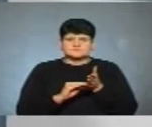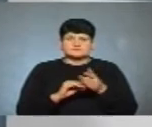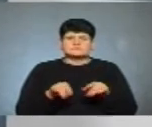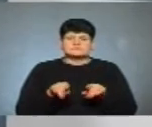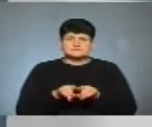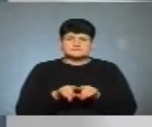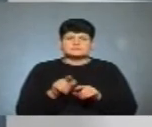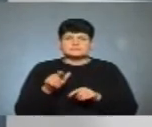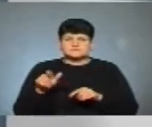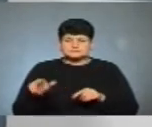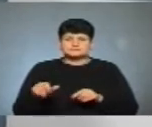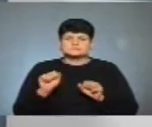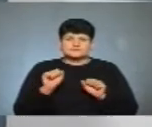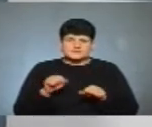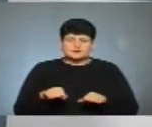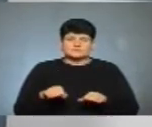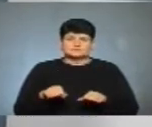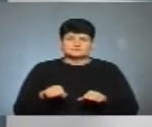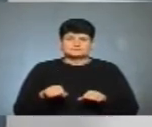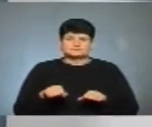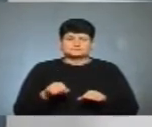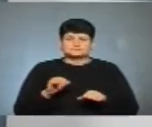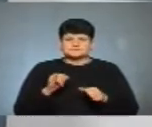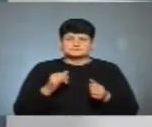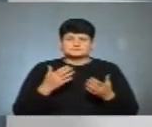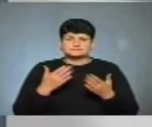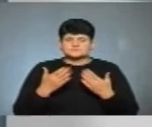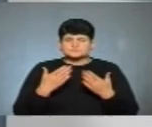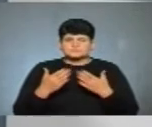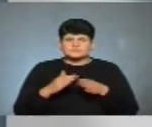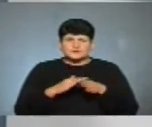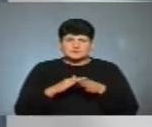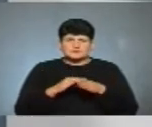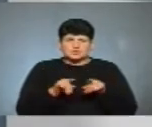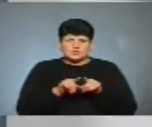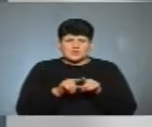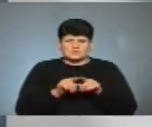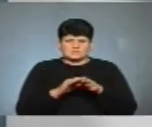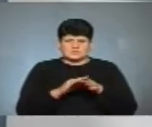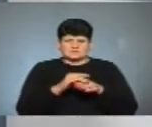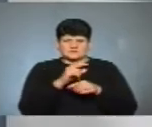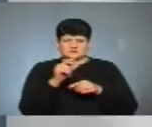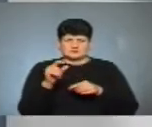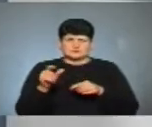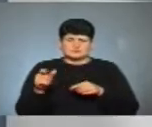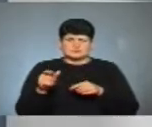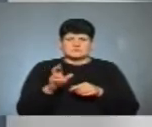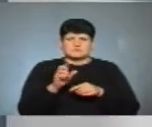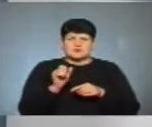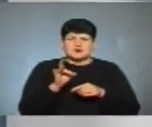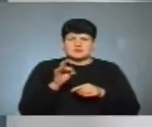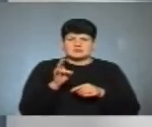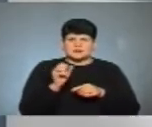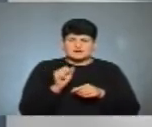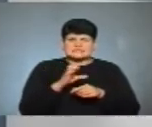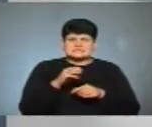люди інколи можуть реагувати на прізвище, однакові прізвища. От, наприклад, Барна